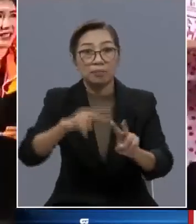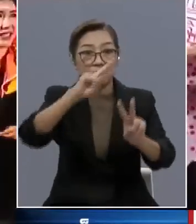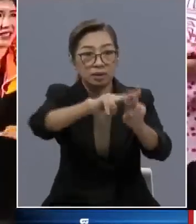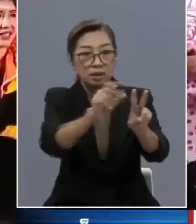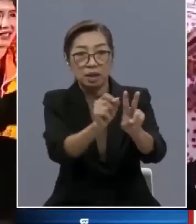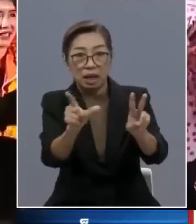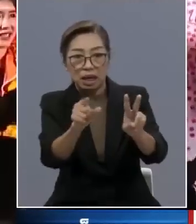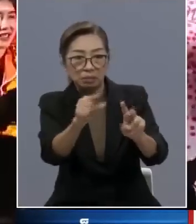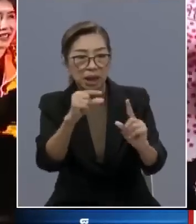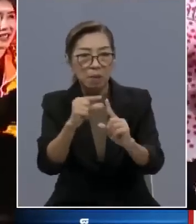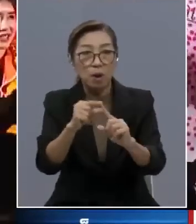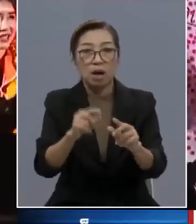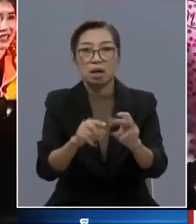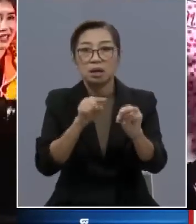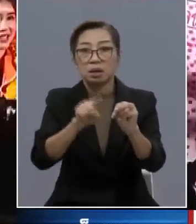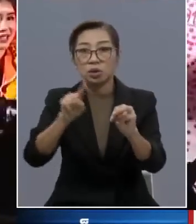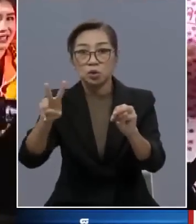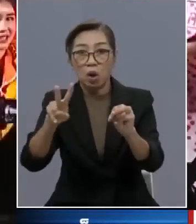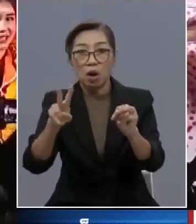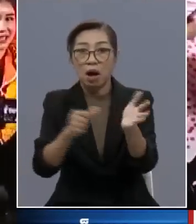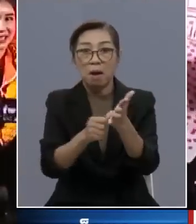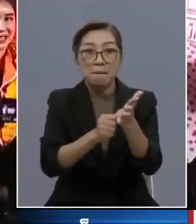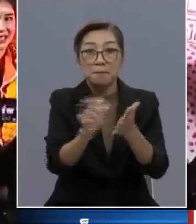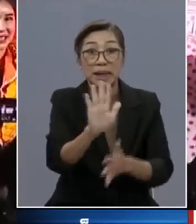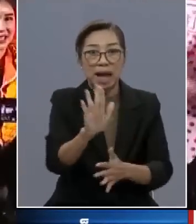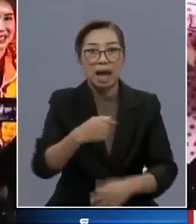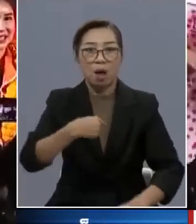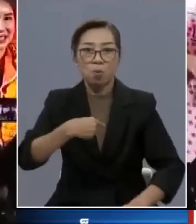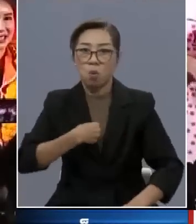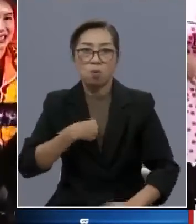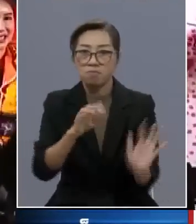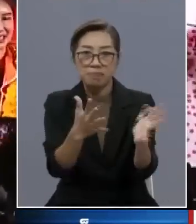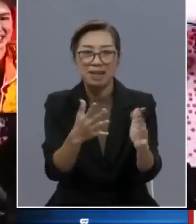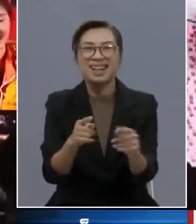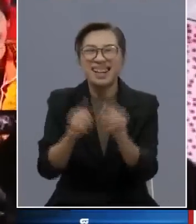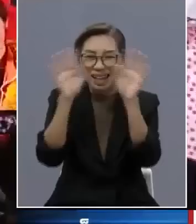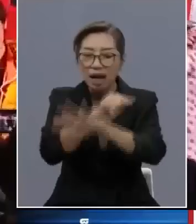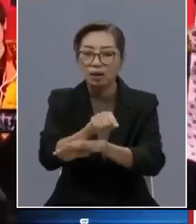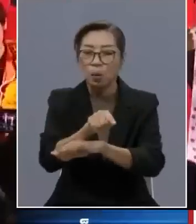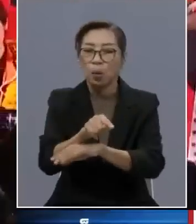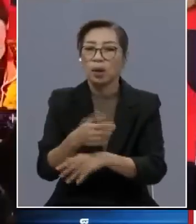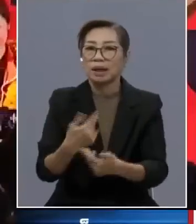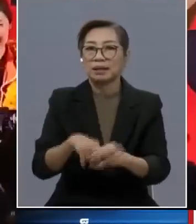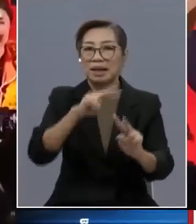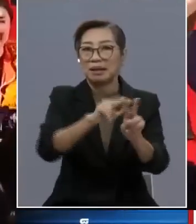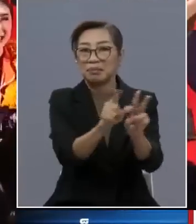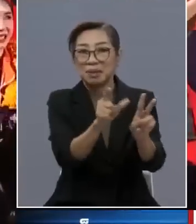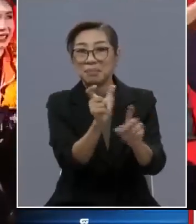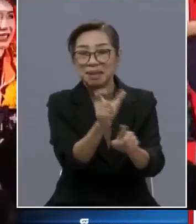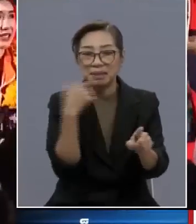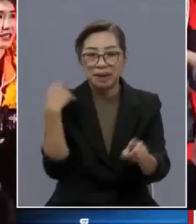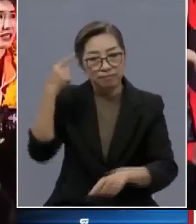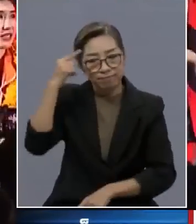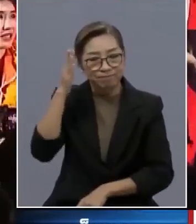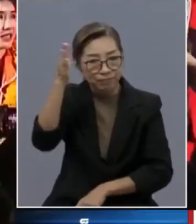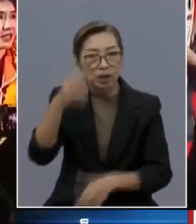แก้ไม่มีกูเนี่ยนะครับแล้วกลายเป็นว่ามองกันแบบนี้นะครับว่าในอนาคตเนี่ยทางก้าวไกลอาจจะต้องสวมบทใช้เดียวเสนอกฎหมายเข้าสภา